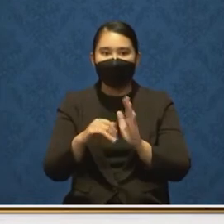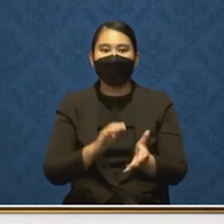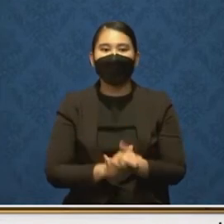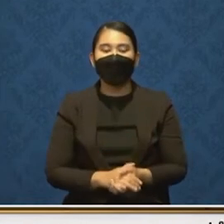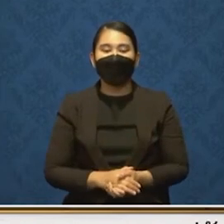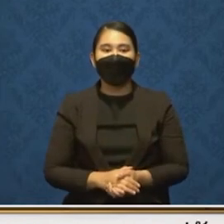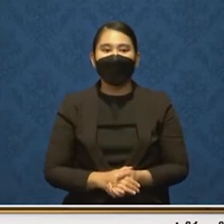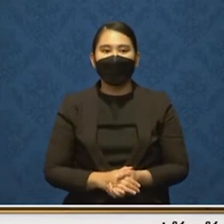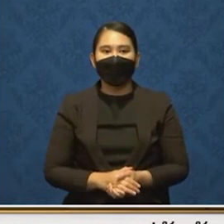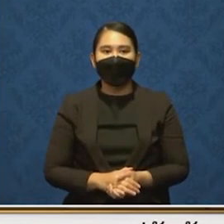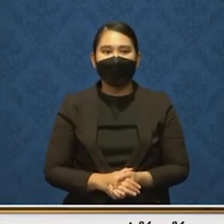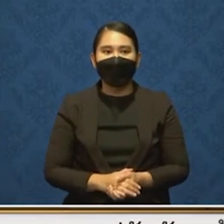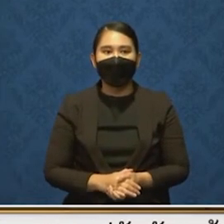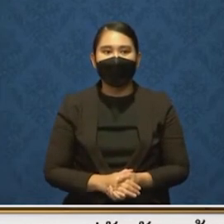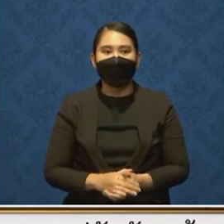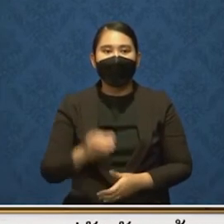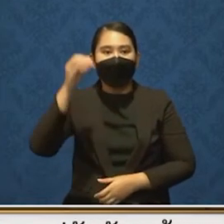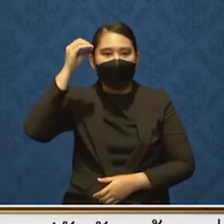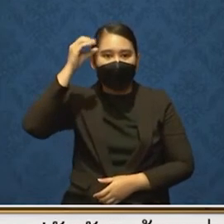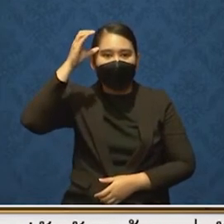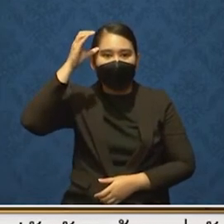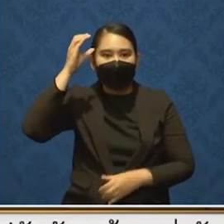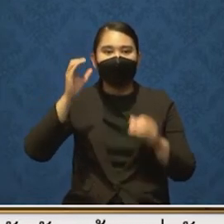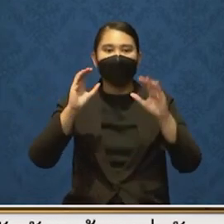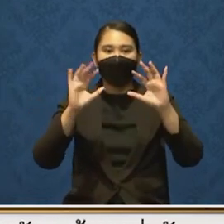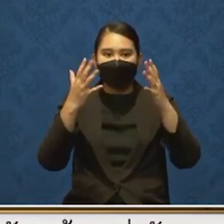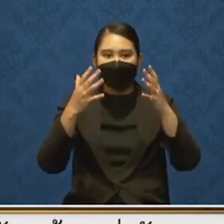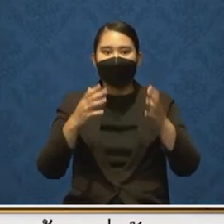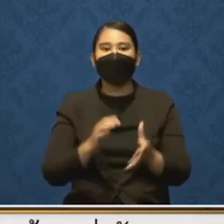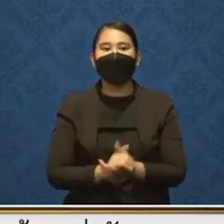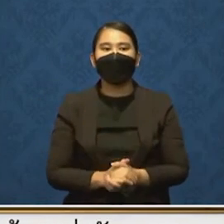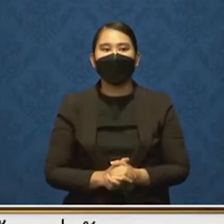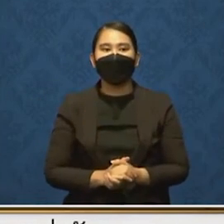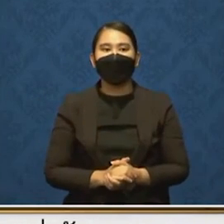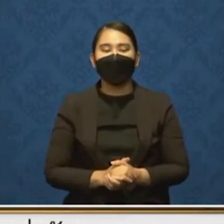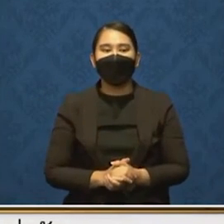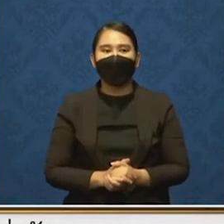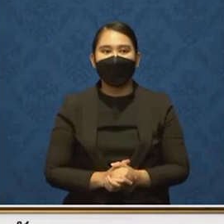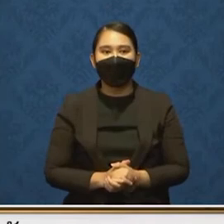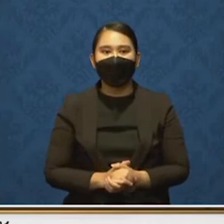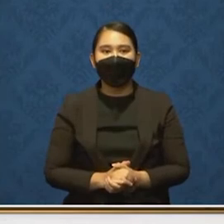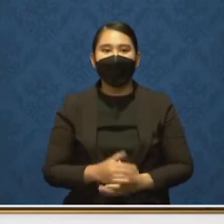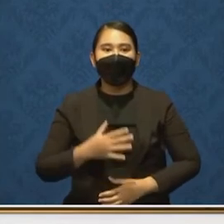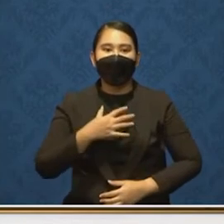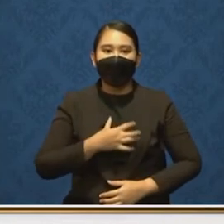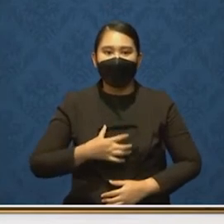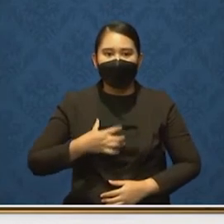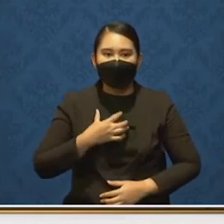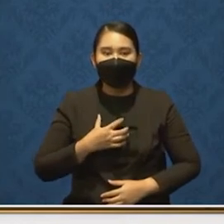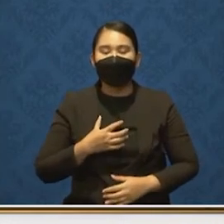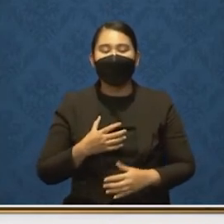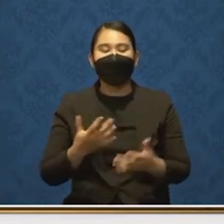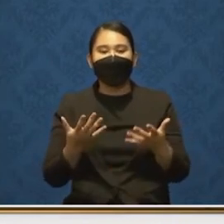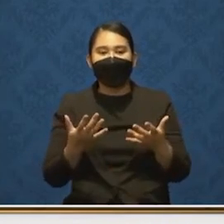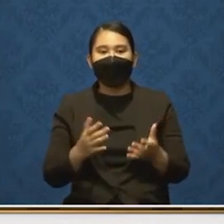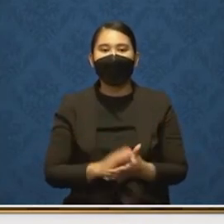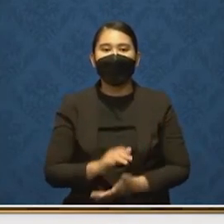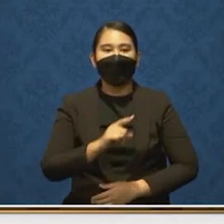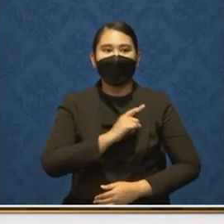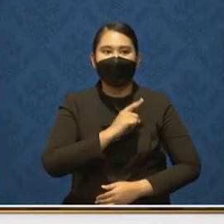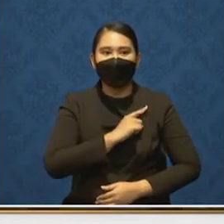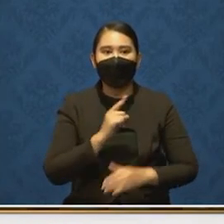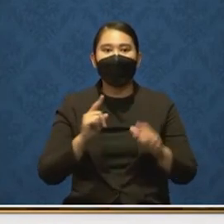ภาพไร้องความรู้ไร้ภูมบัญาไร้วุธิภาวะไร้จิตสร้นกรัพจชอบ